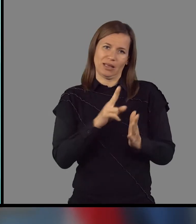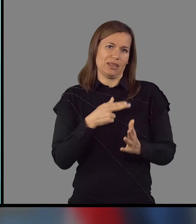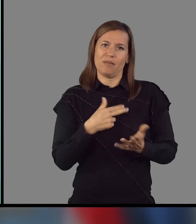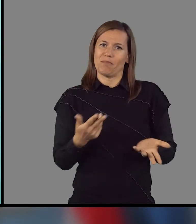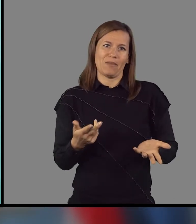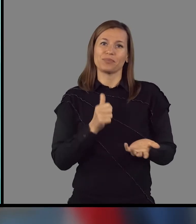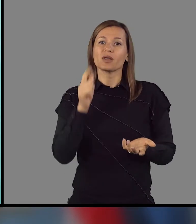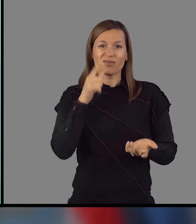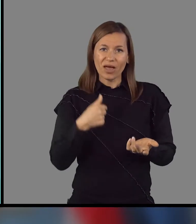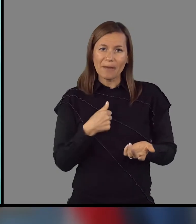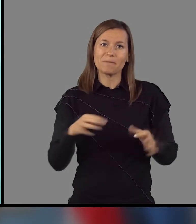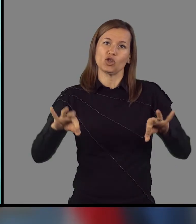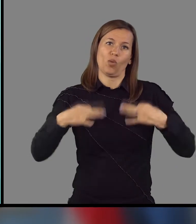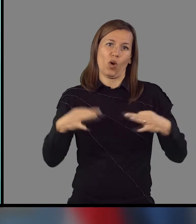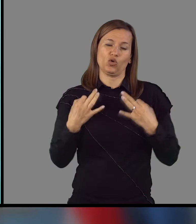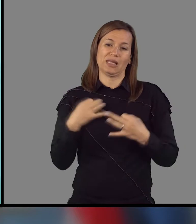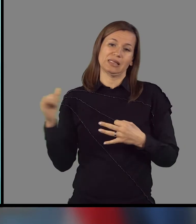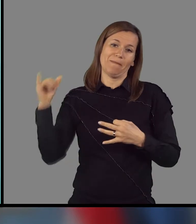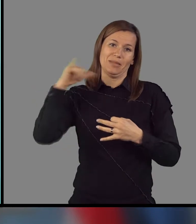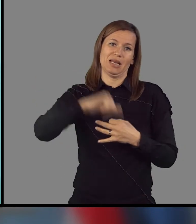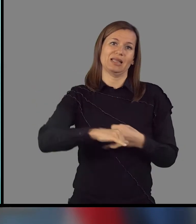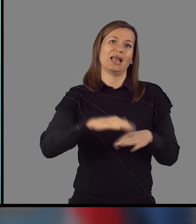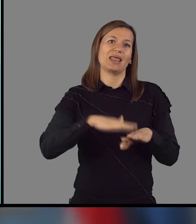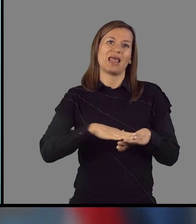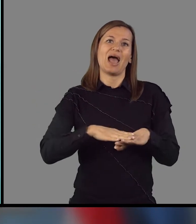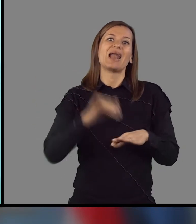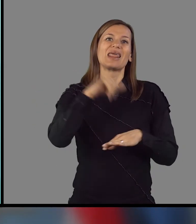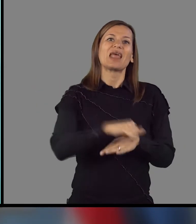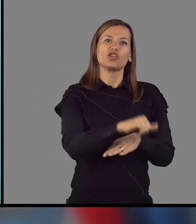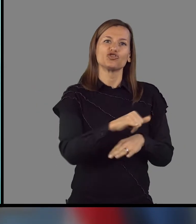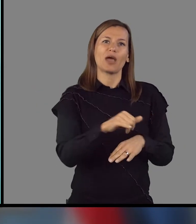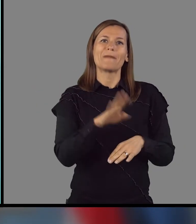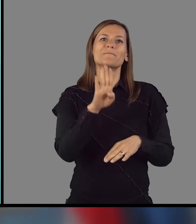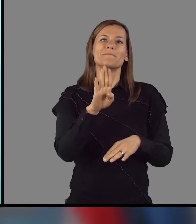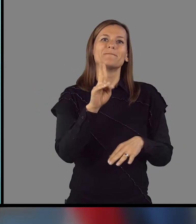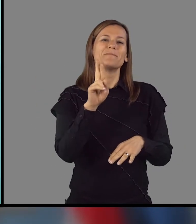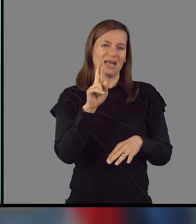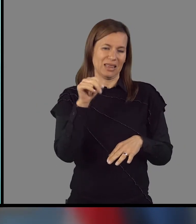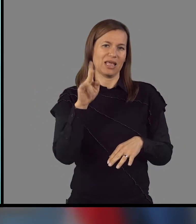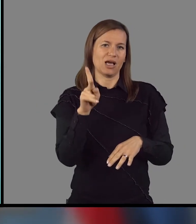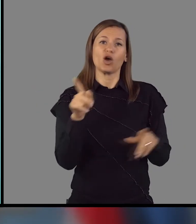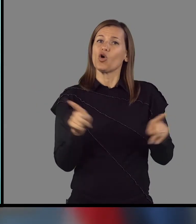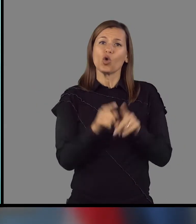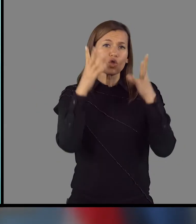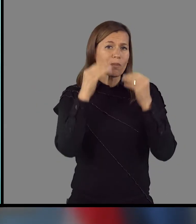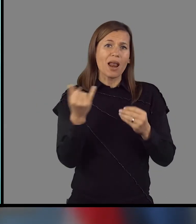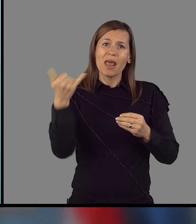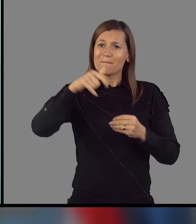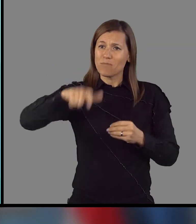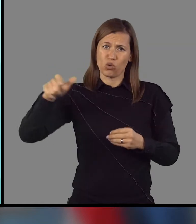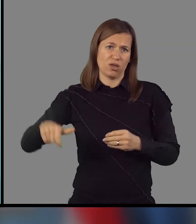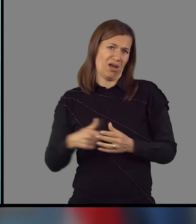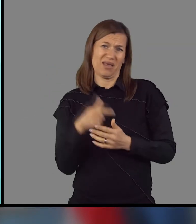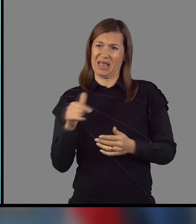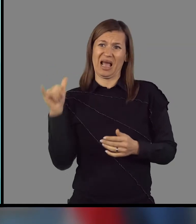Teh podatkov nimam, pravzaprav vem samo, da sta dopoldan enkrat priletela na letališče Brnik. Popolnoma kot